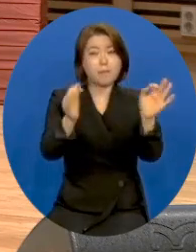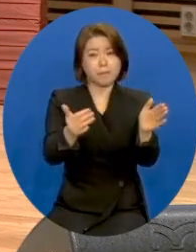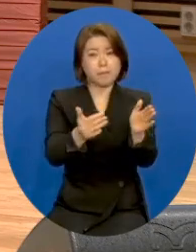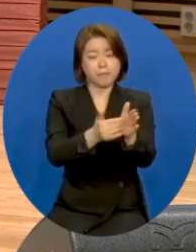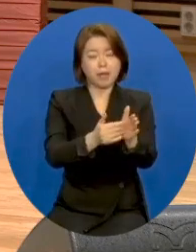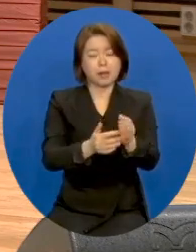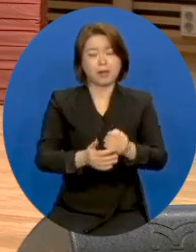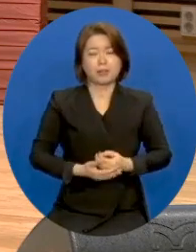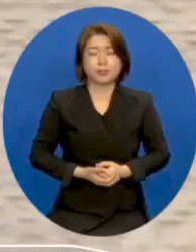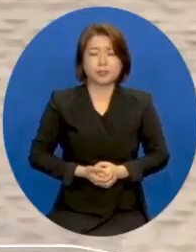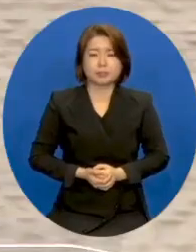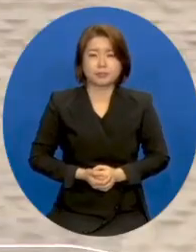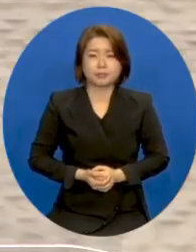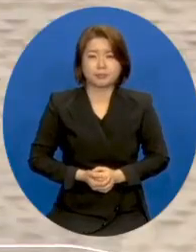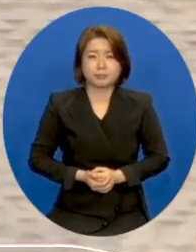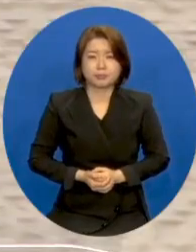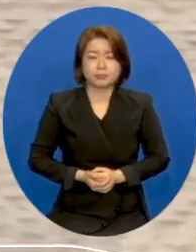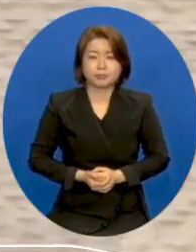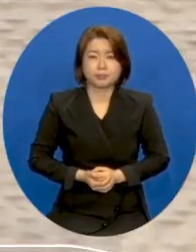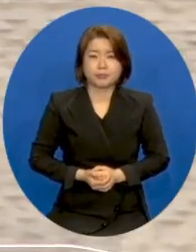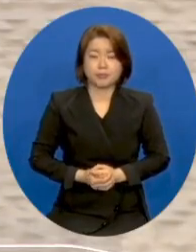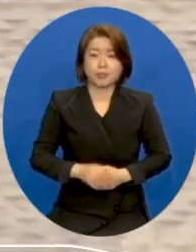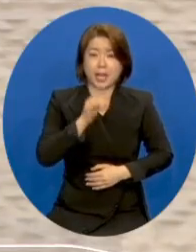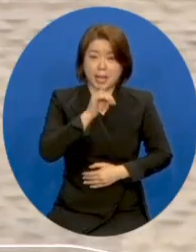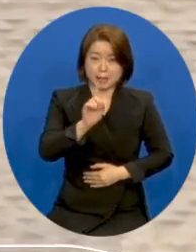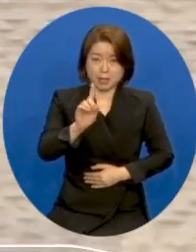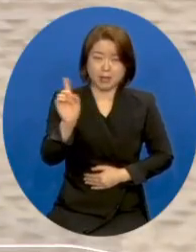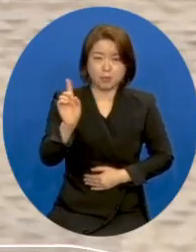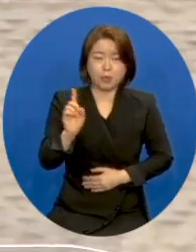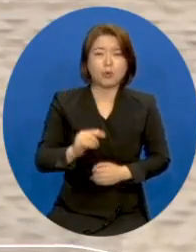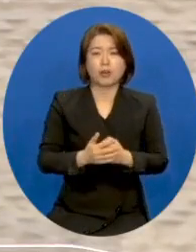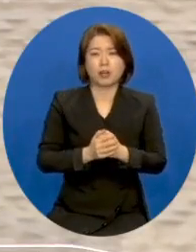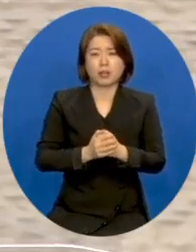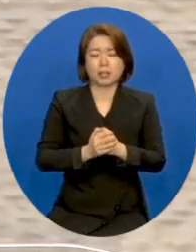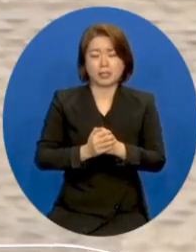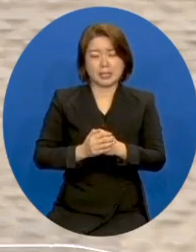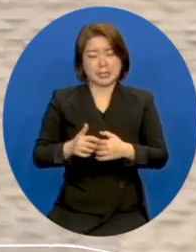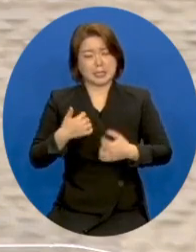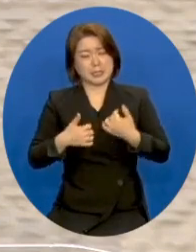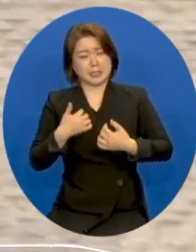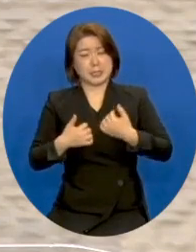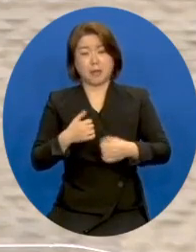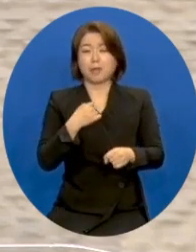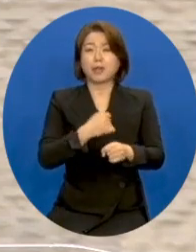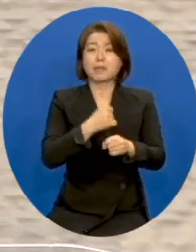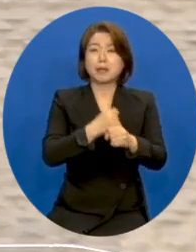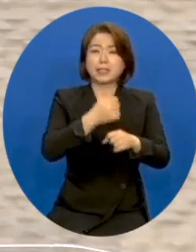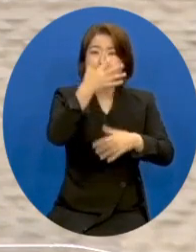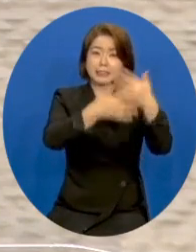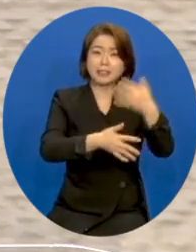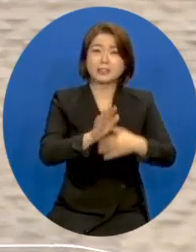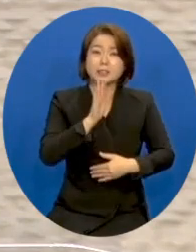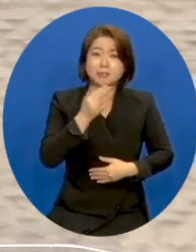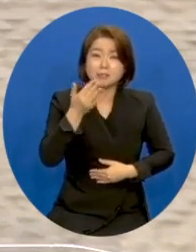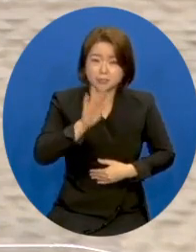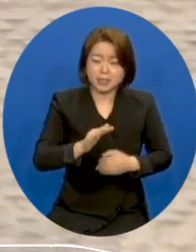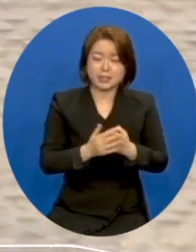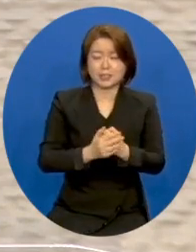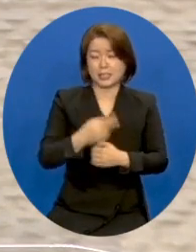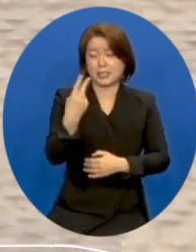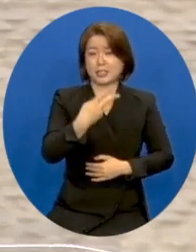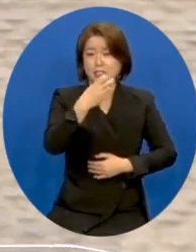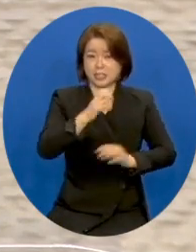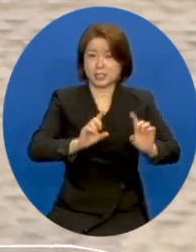그렇게 방영이 되더랍니다. 한마디로 코믹하게 만든 영상이긴 하지만